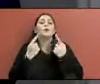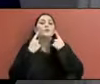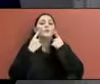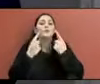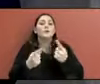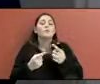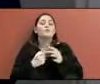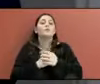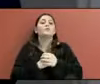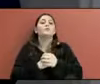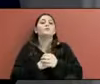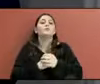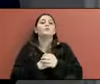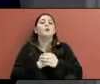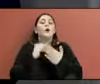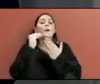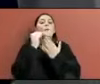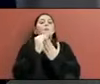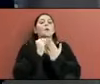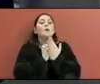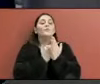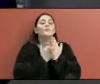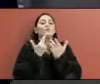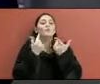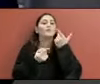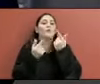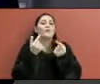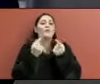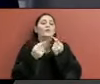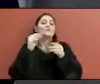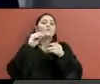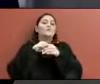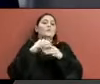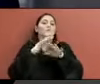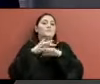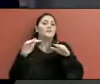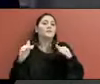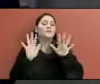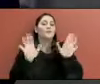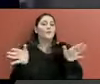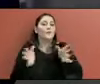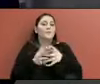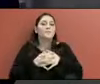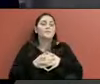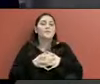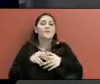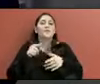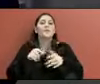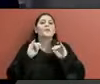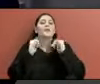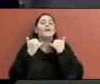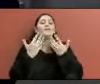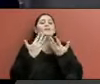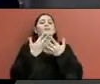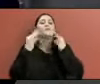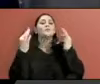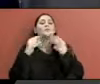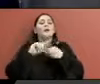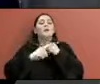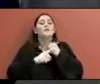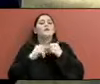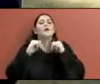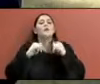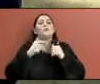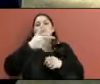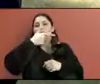gösteriyoruz. Programımıza artık ufak ufak son veriyoruz. Bu keyifli sohbet burada bitiyor. Haftaya aynı